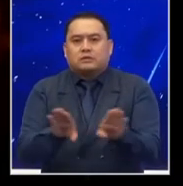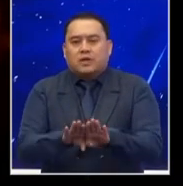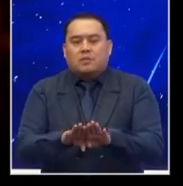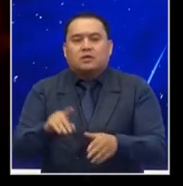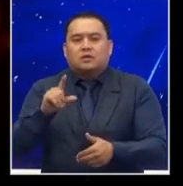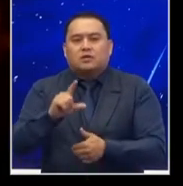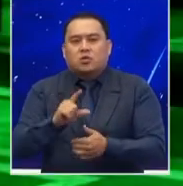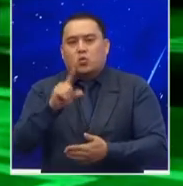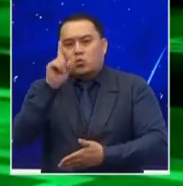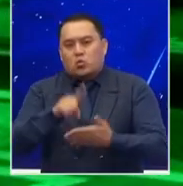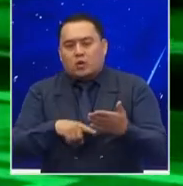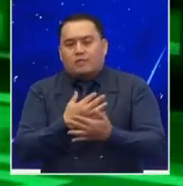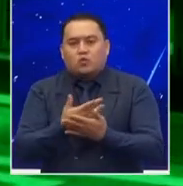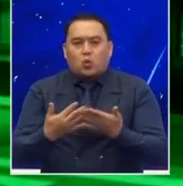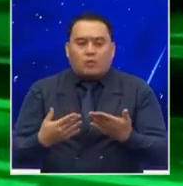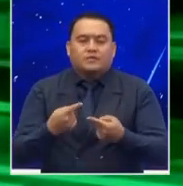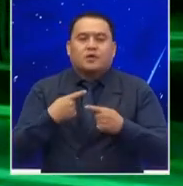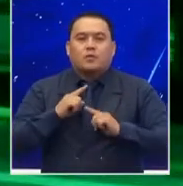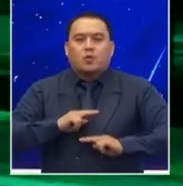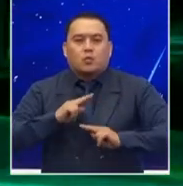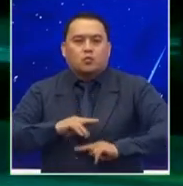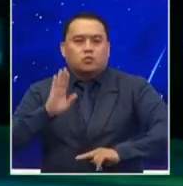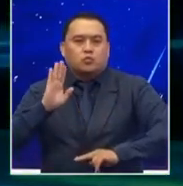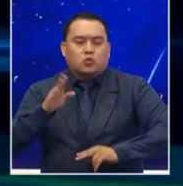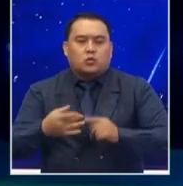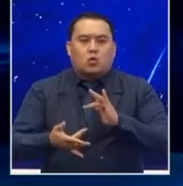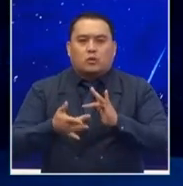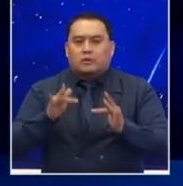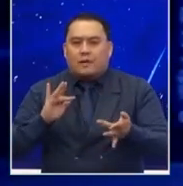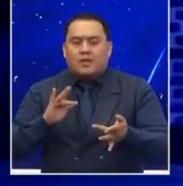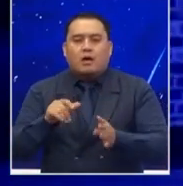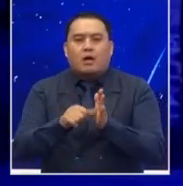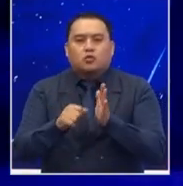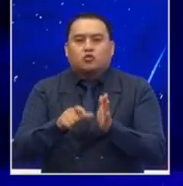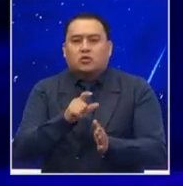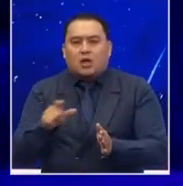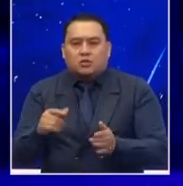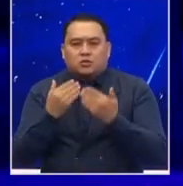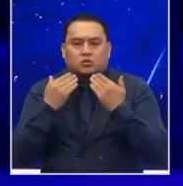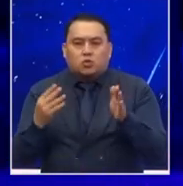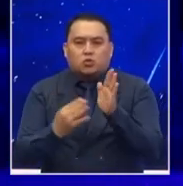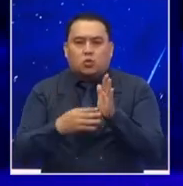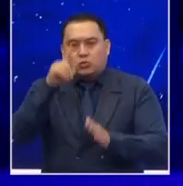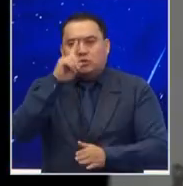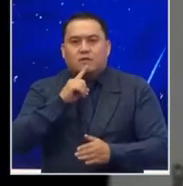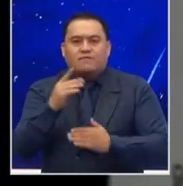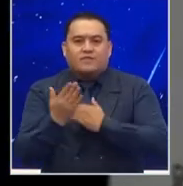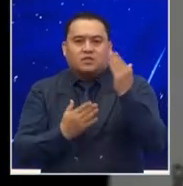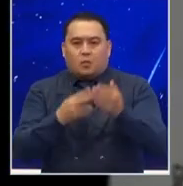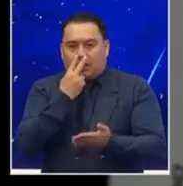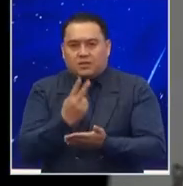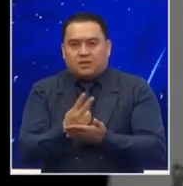мекемелердің жұмысы онлайнға көшеді. Аталған елде 631 адамнан вирус жұқтырған анықталды. Бұл соңғы 9 айдағы ең жоғарғы